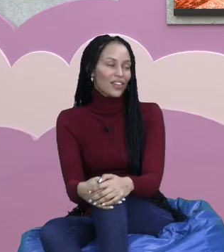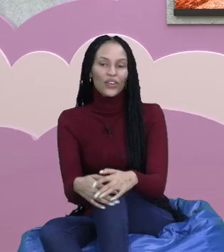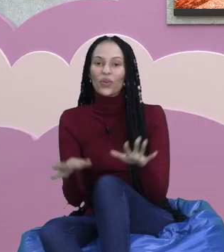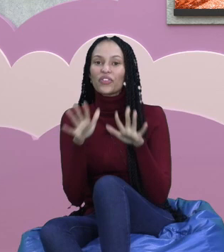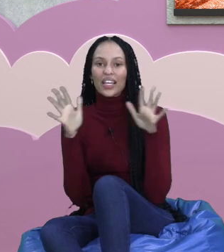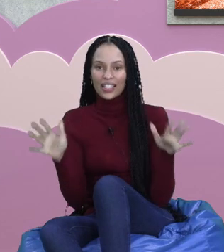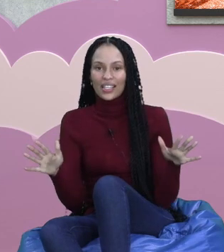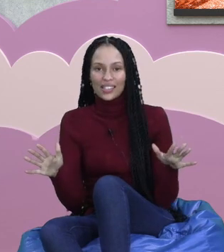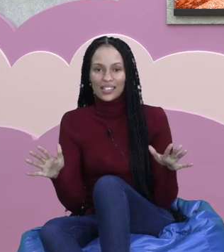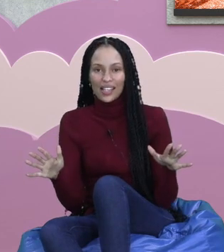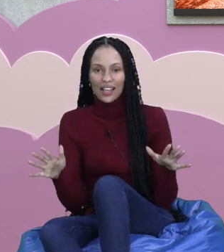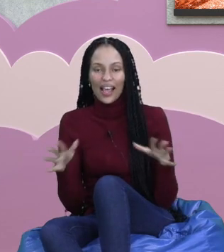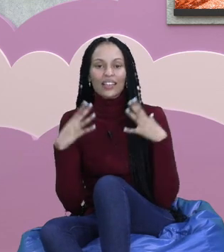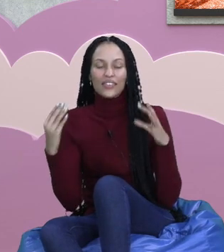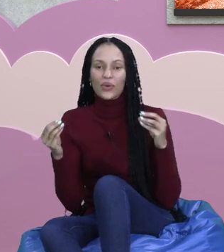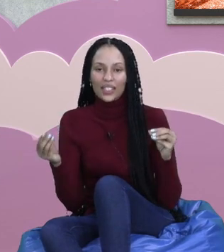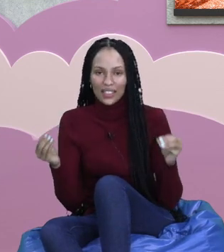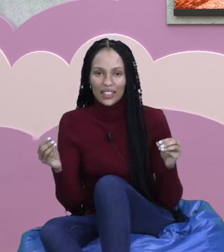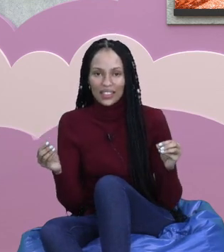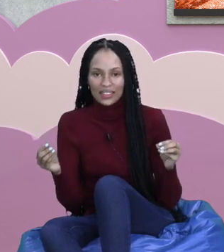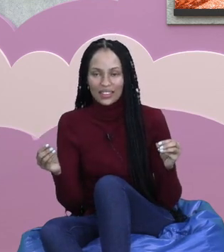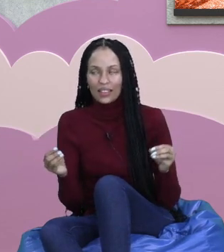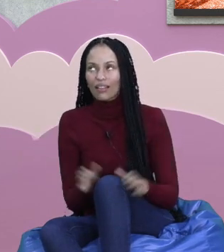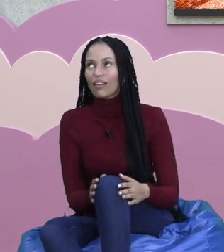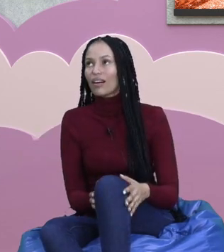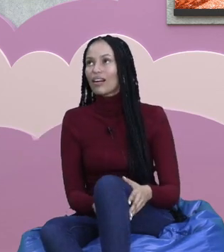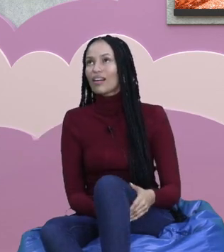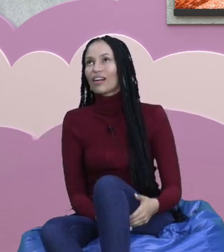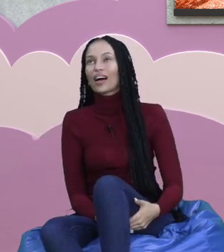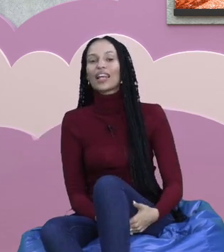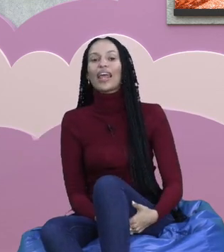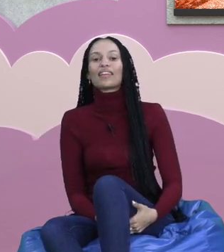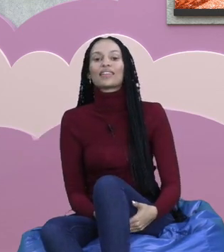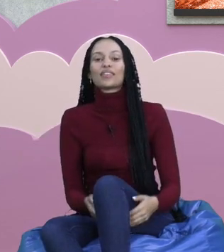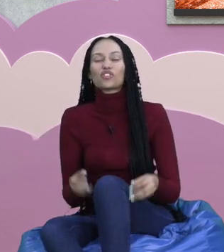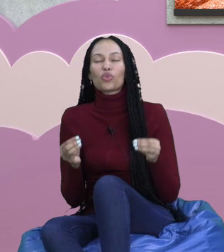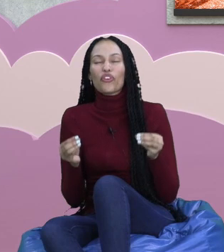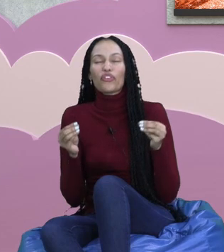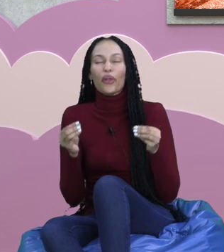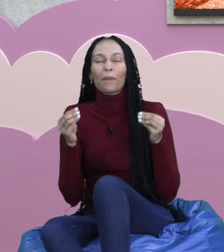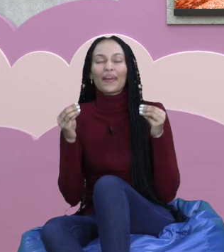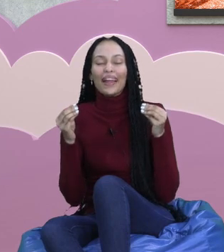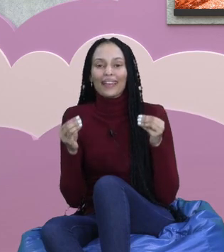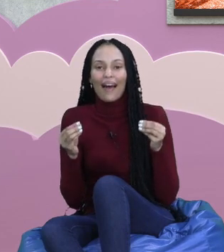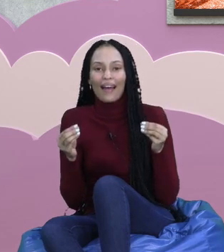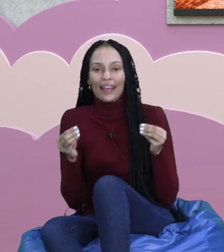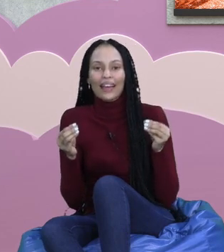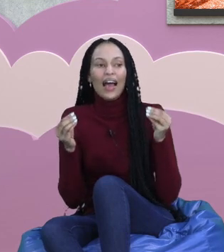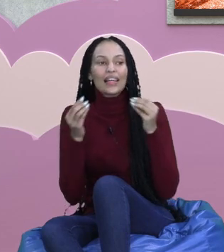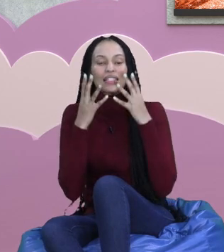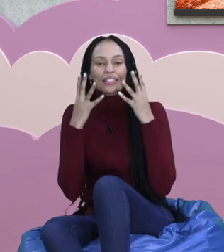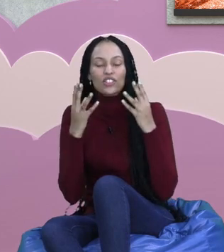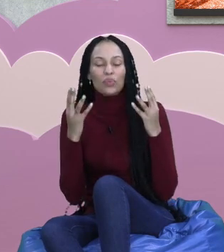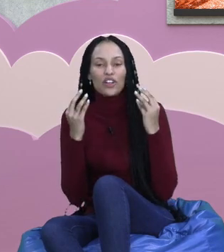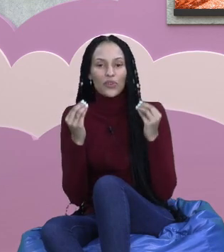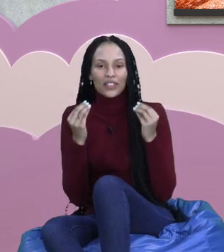Monique, Ja, weer eens. Ek het nie woorde nie. ek het ook nie weer woorde nie. Hulle het soveel pret gehad en